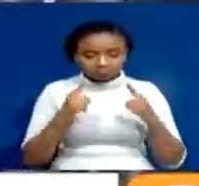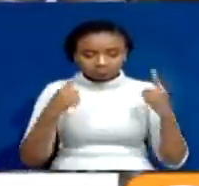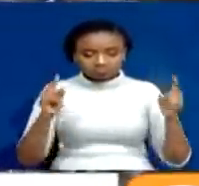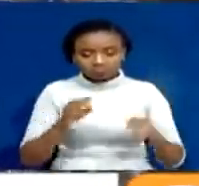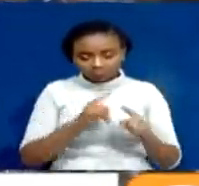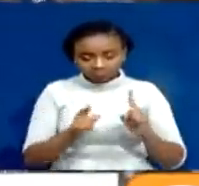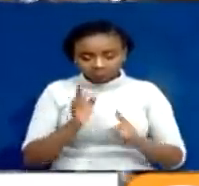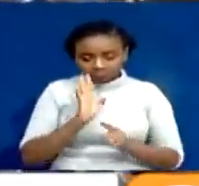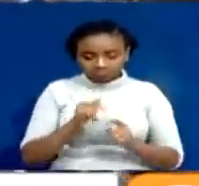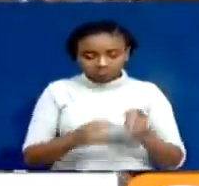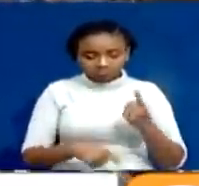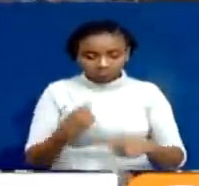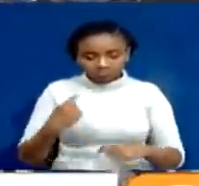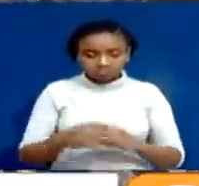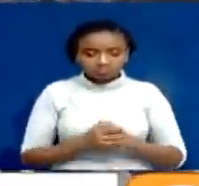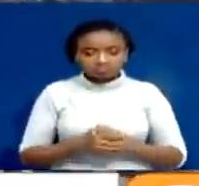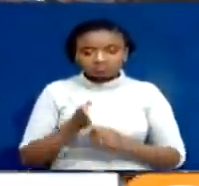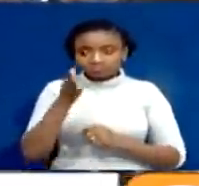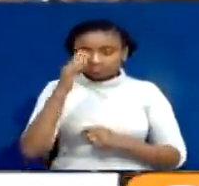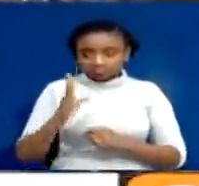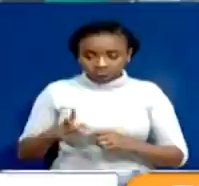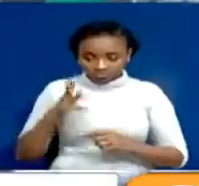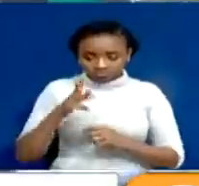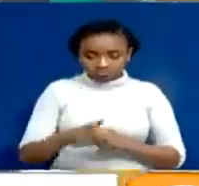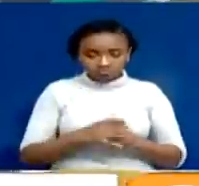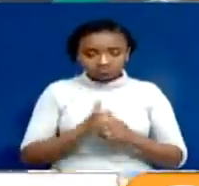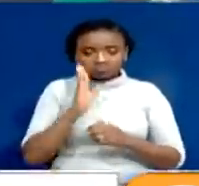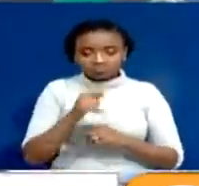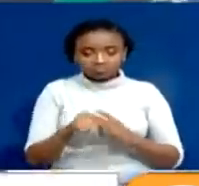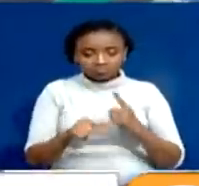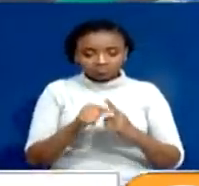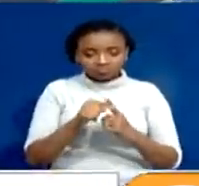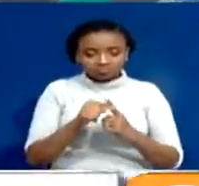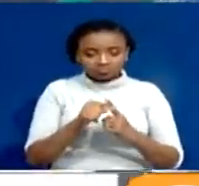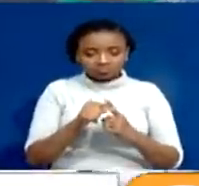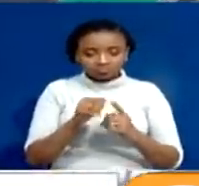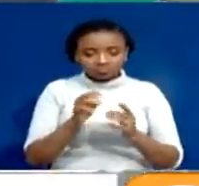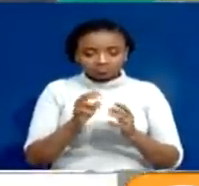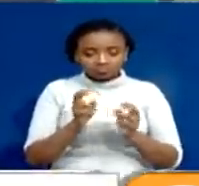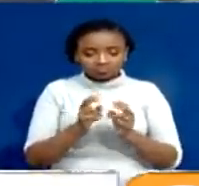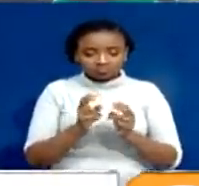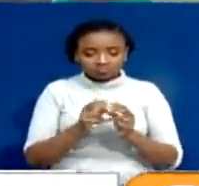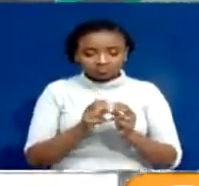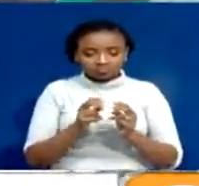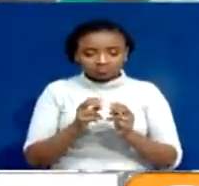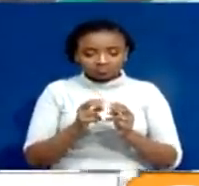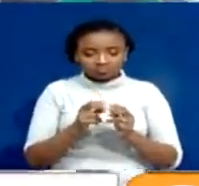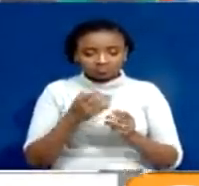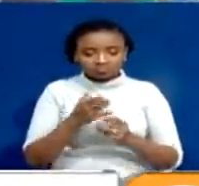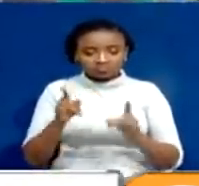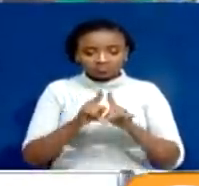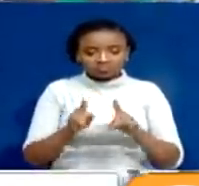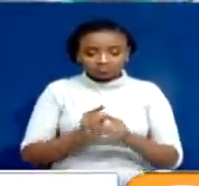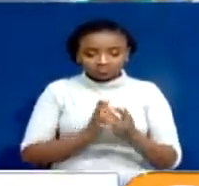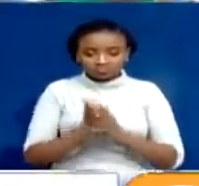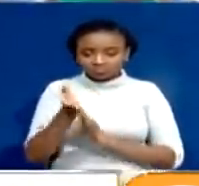itaingia kwa mapenzi ya Mwenyezi Mungu na kwa uwezo ambao Mungu mwenyewe